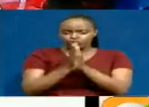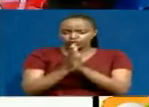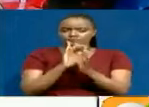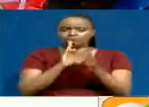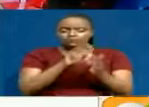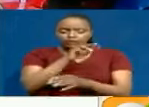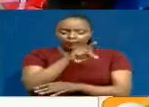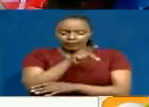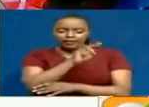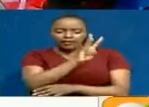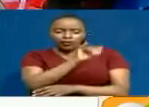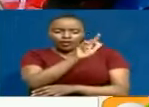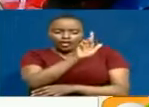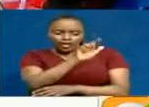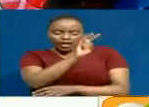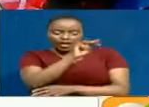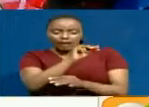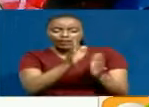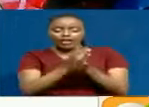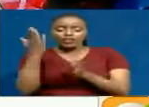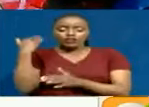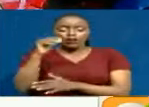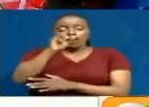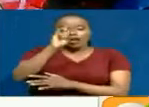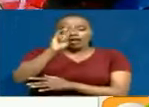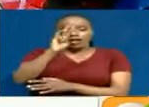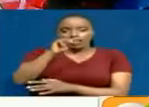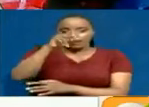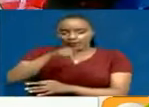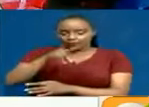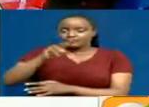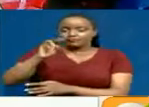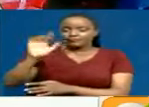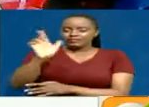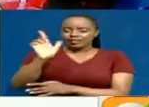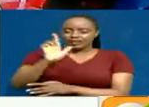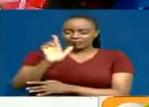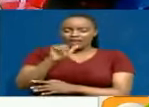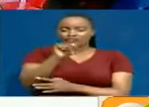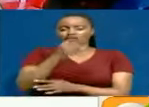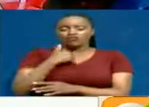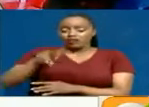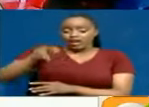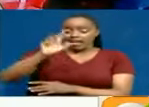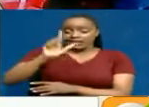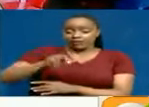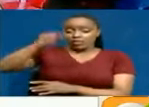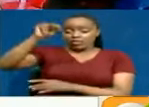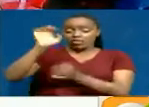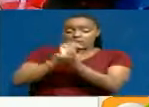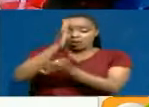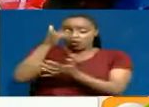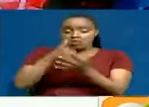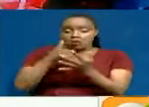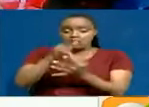Jioni ya leo mbunge wa Tiaty William Kamket niliyekuwa mbunge wa Laikipia Kaskazini Matthew Lempurkel wanaendelea kuzuiliwa baada ya kukamatwa kwa